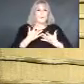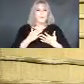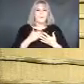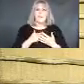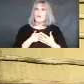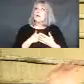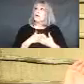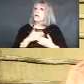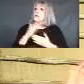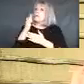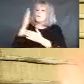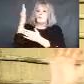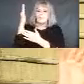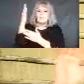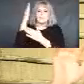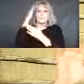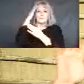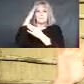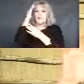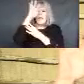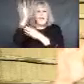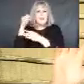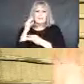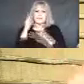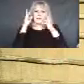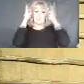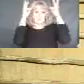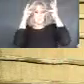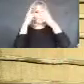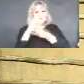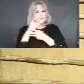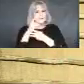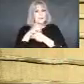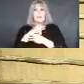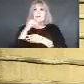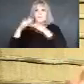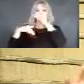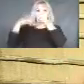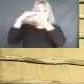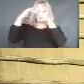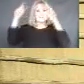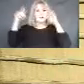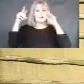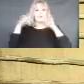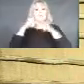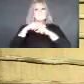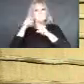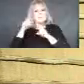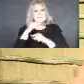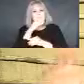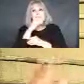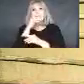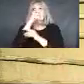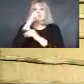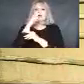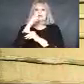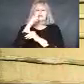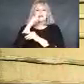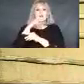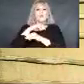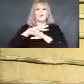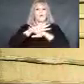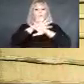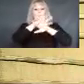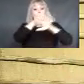is, God wat nog al die tyd koning is in die hemel, ja, en omdat hy koning is in die hemel, is hy koning oor die